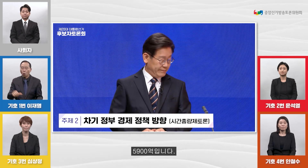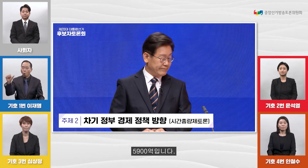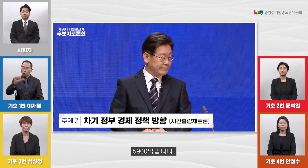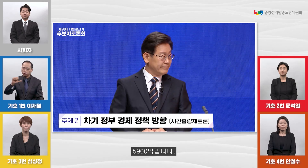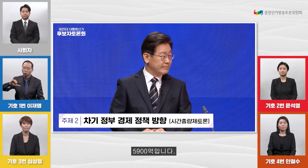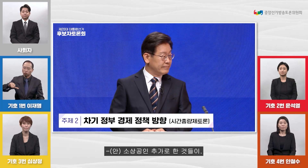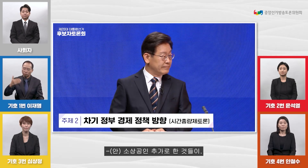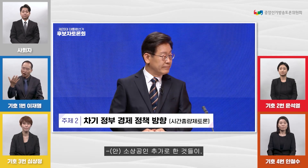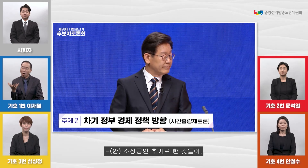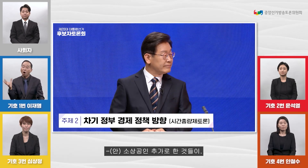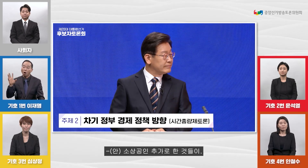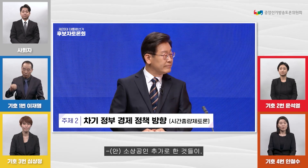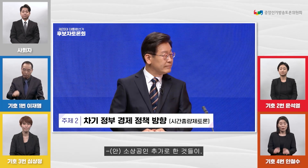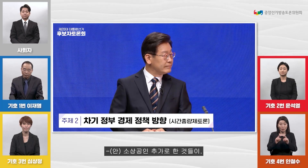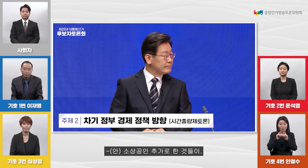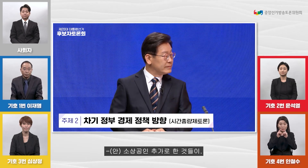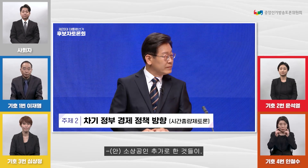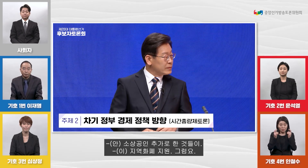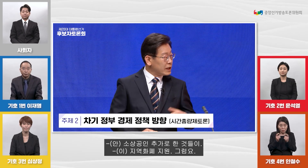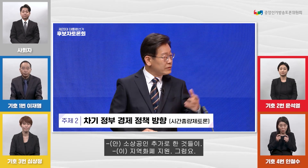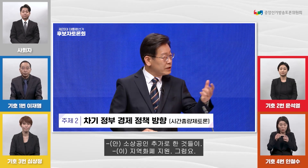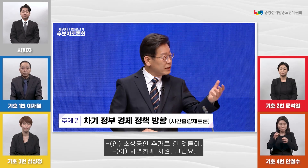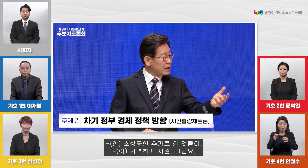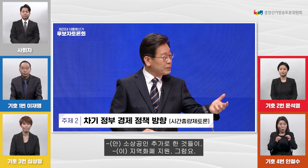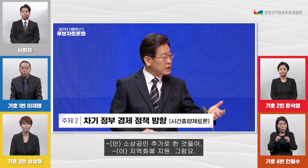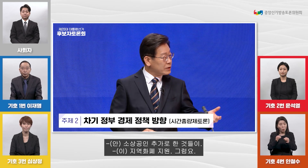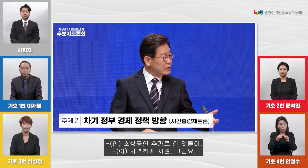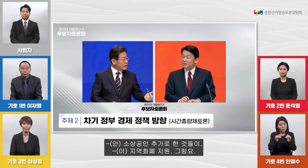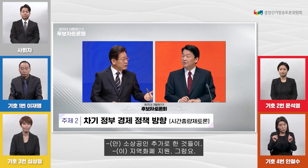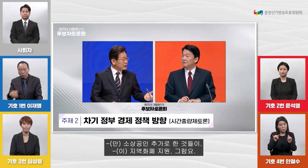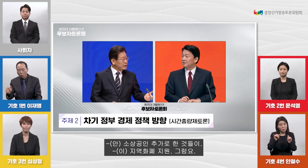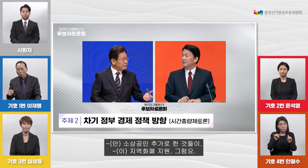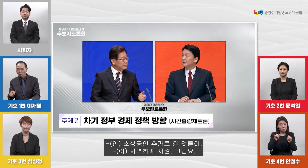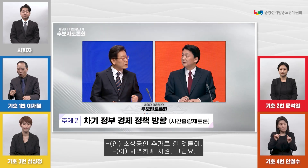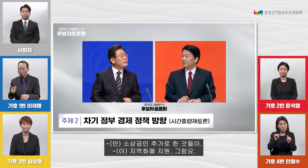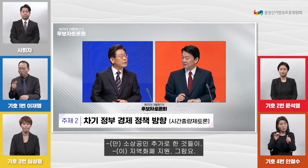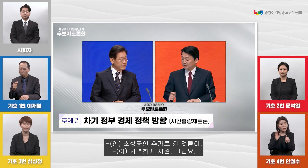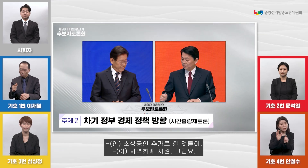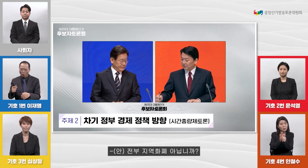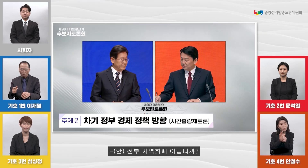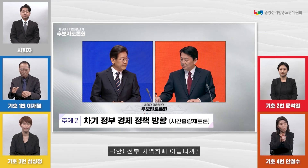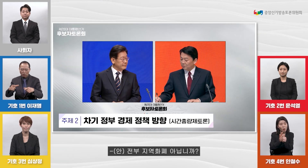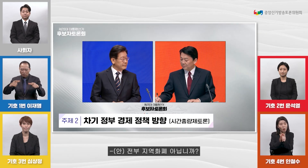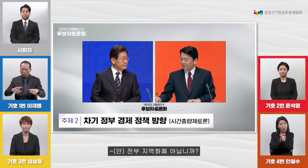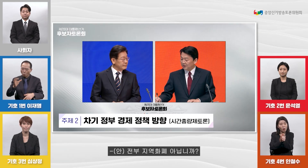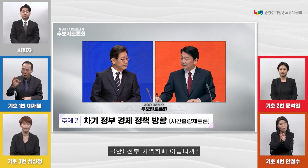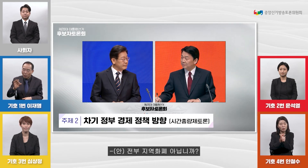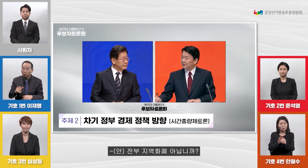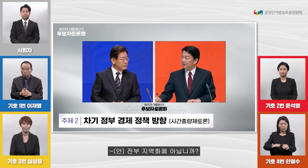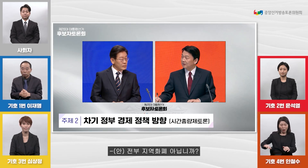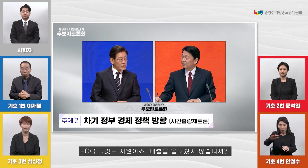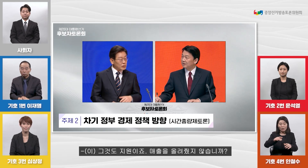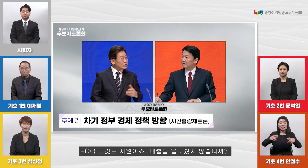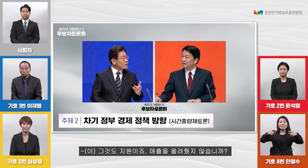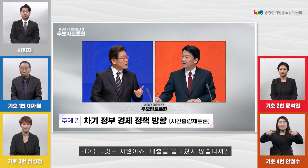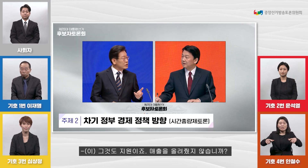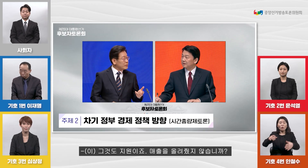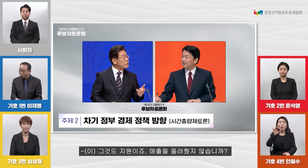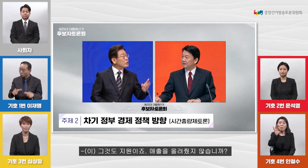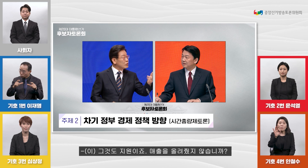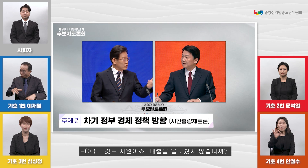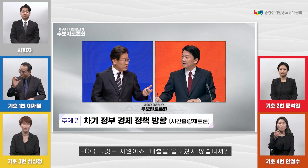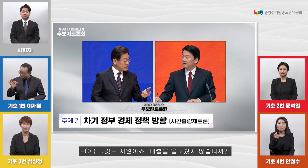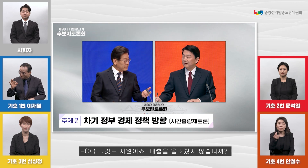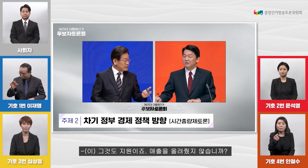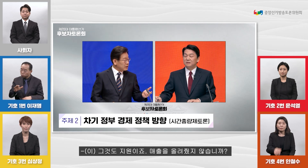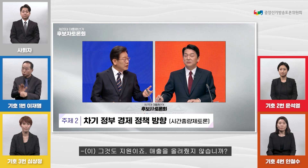5,900억입니다. 소상공인 뭐 예를 들어 추가로 지역화폐 지원 한 것들이 네, 그럼요. 전부 지역화폐 아닙니까? 그것도 지원이죠.